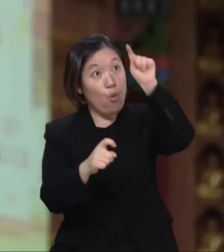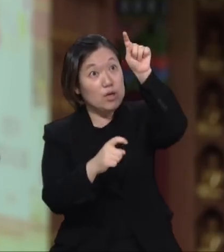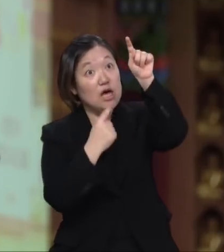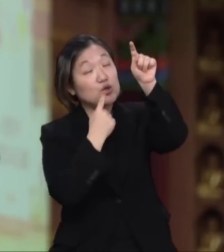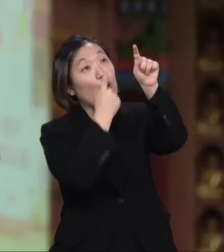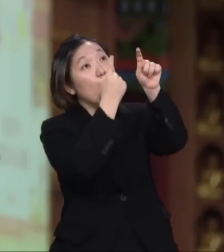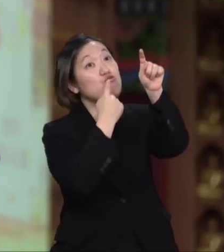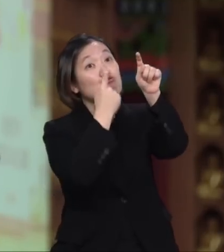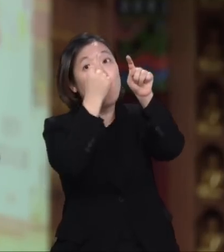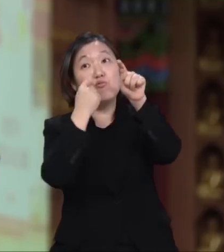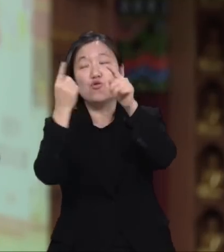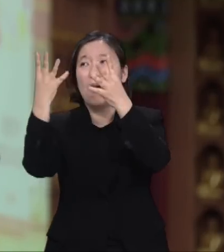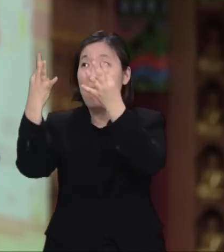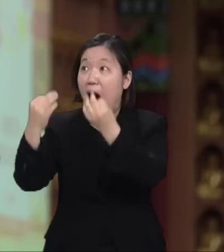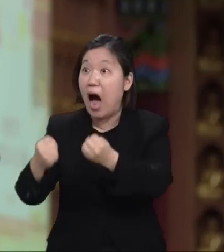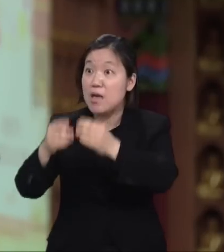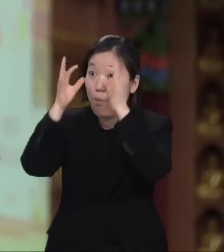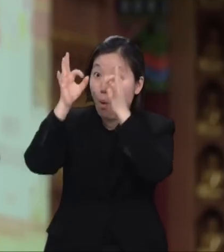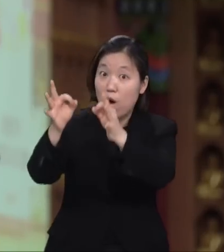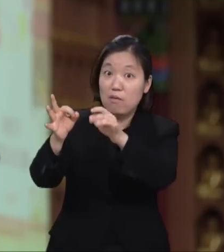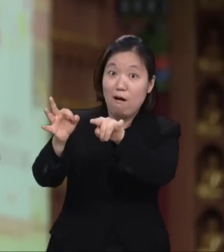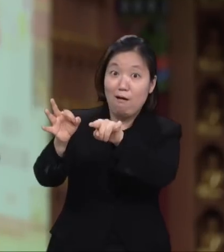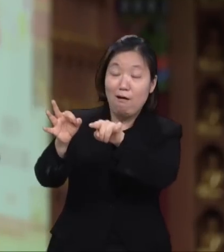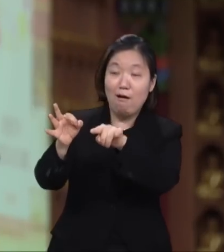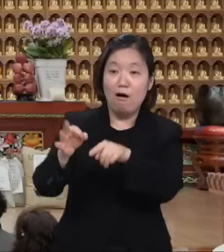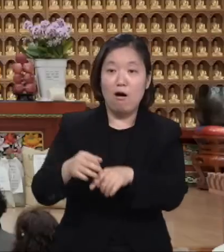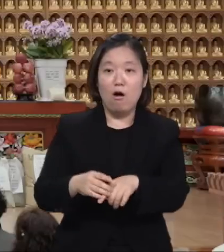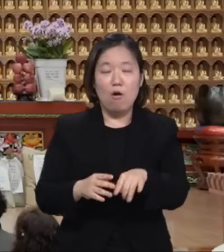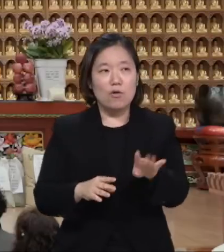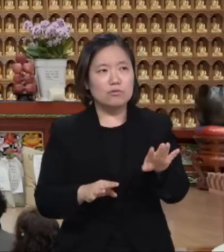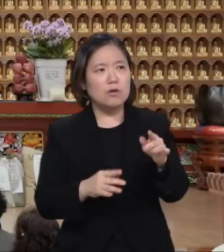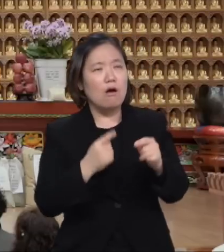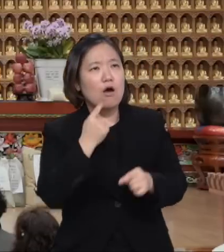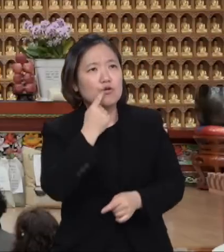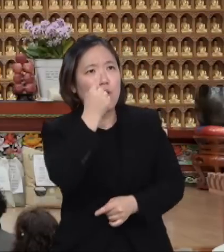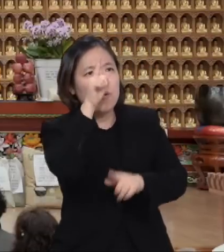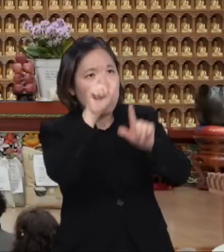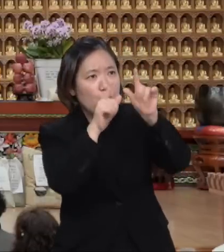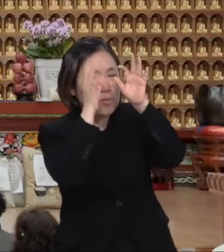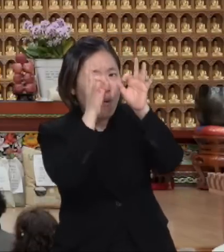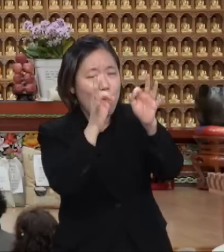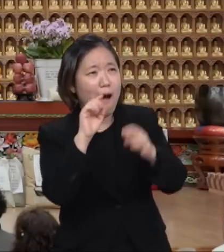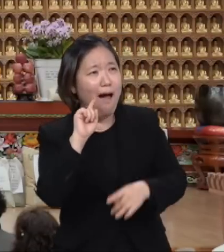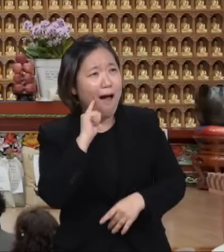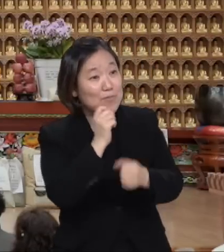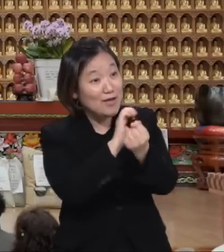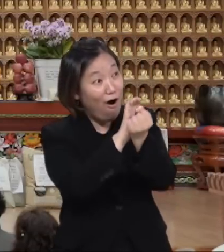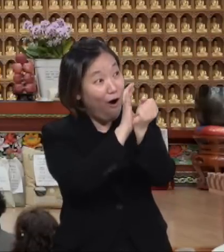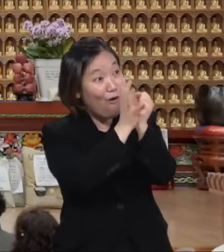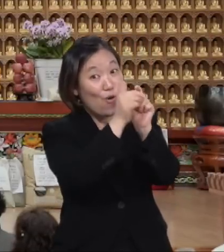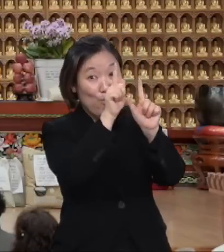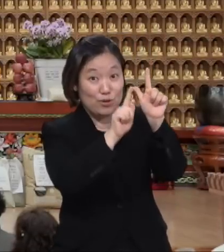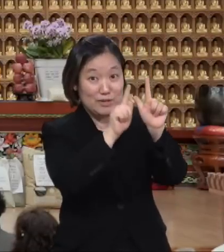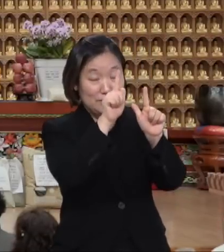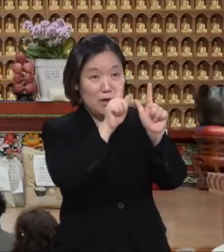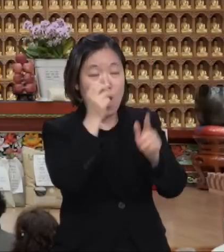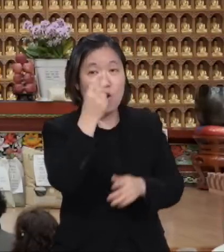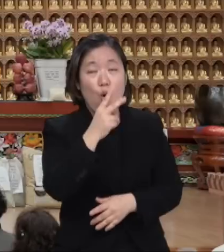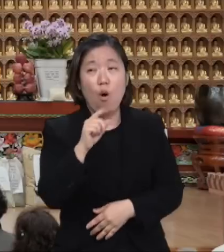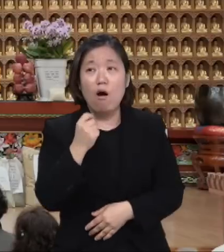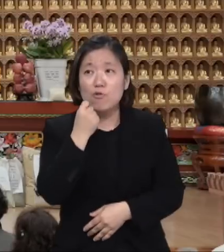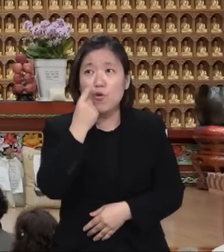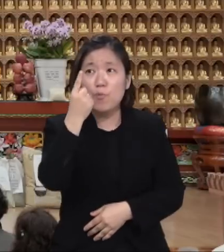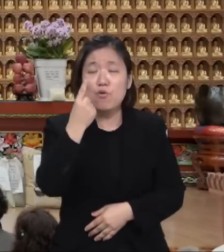근데 그 촛불들이 희한한게 어떤 촛불은 아름다운 연꽃처럼 환한 촛불이 있고 또